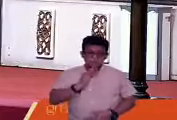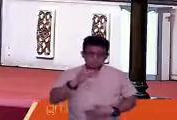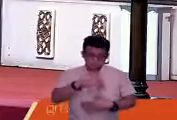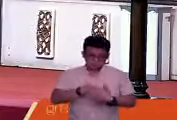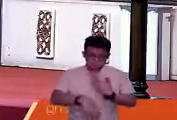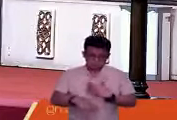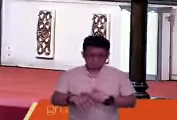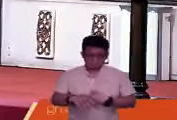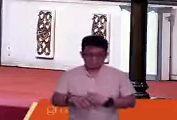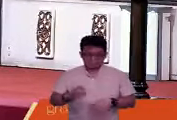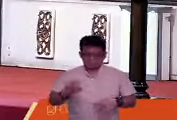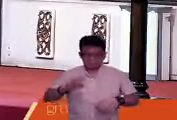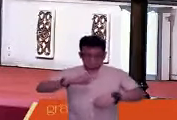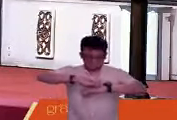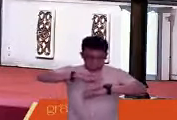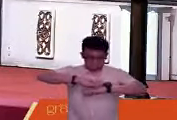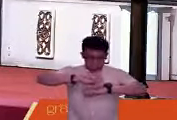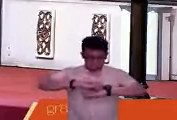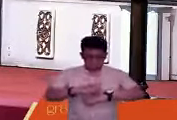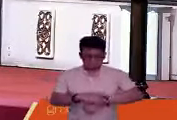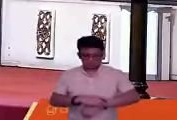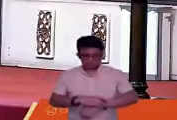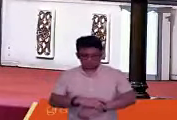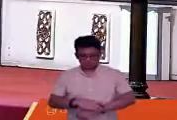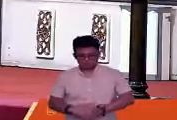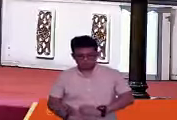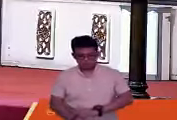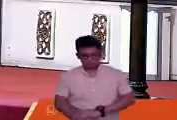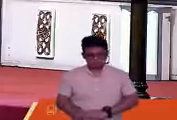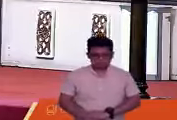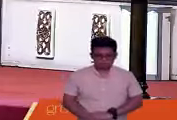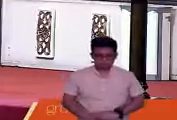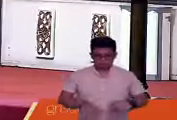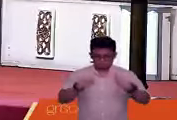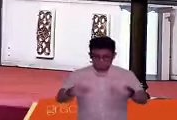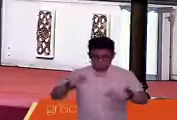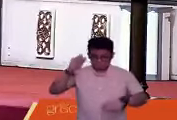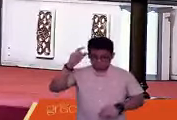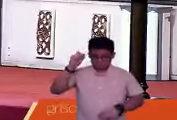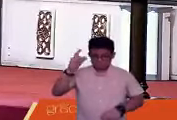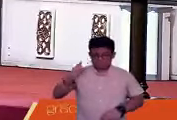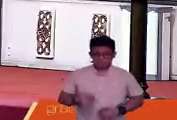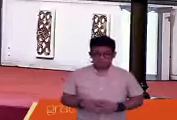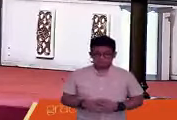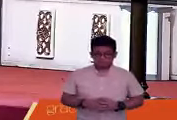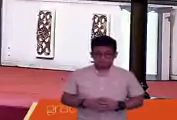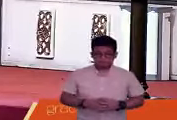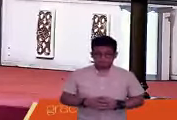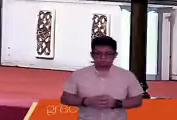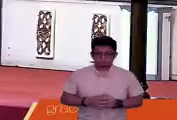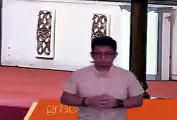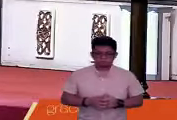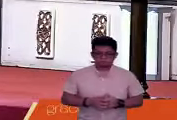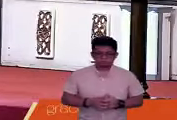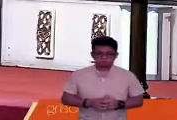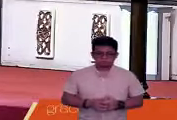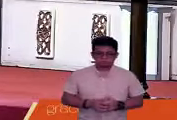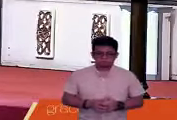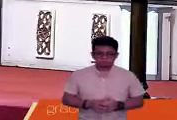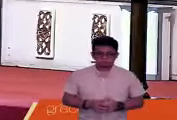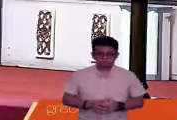sila Kabanggi o ang uban, sila Junior, sila David, they will be able to understand English. Ang nahitabo,